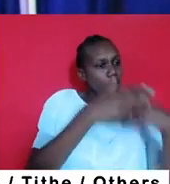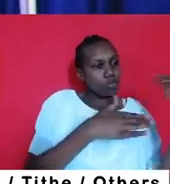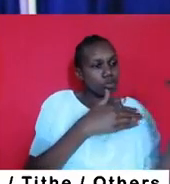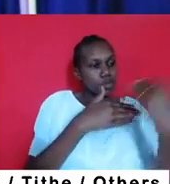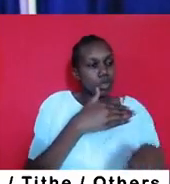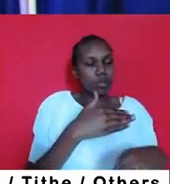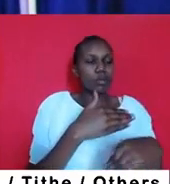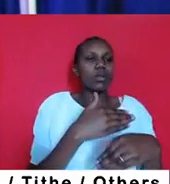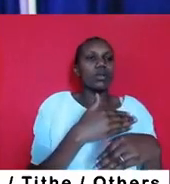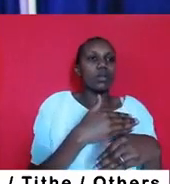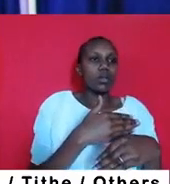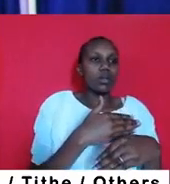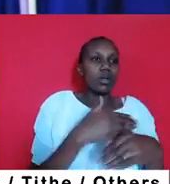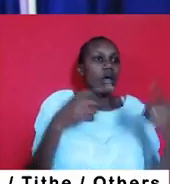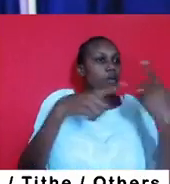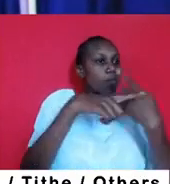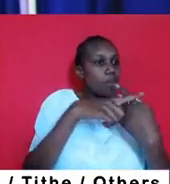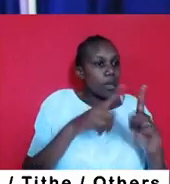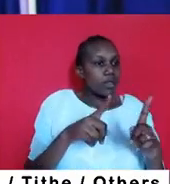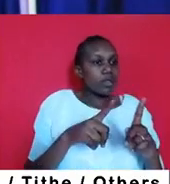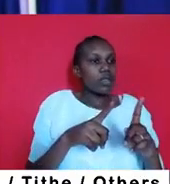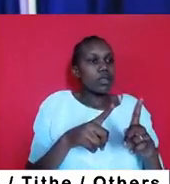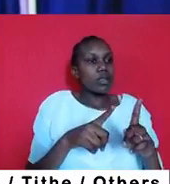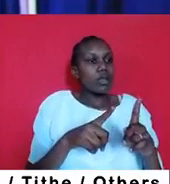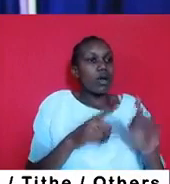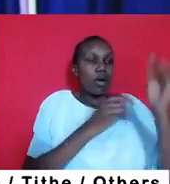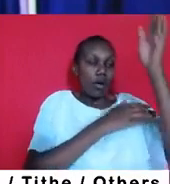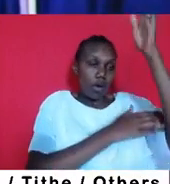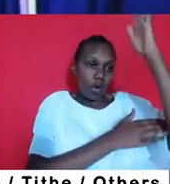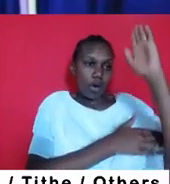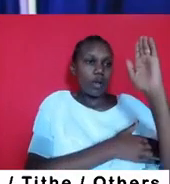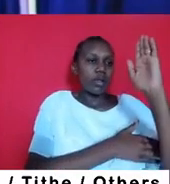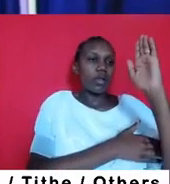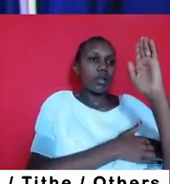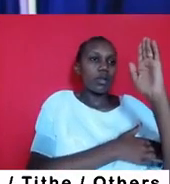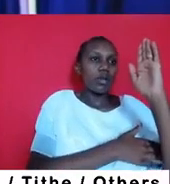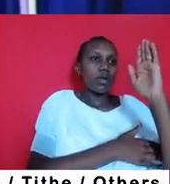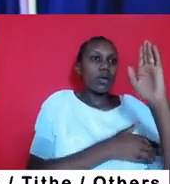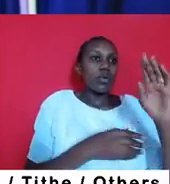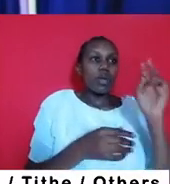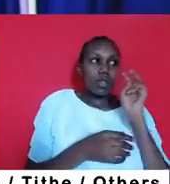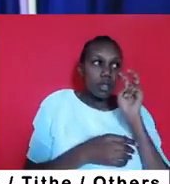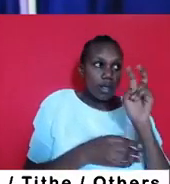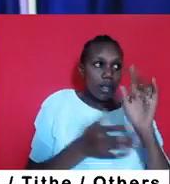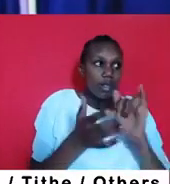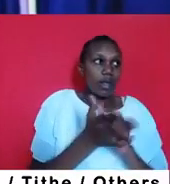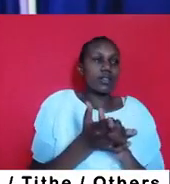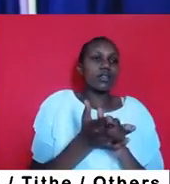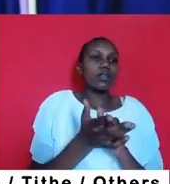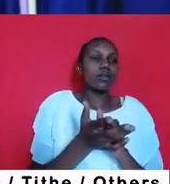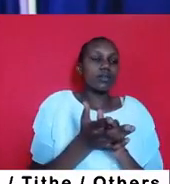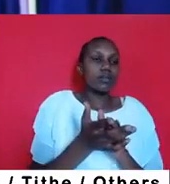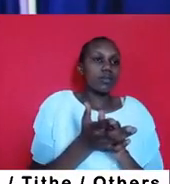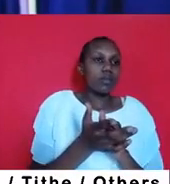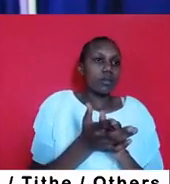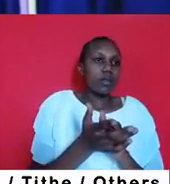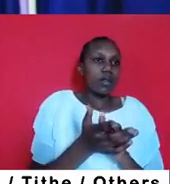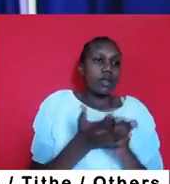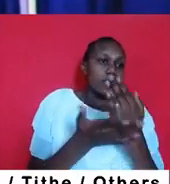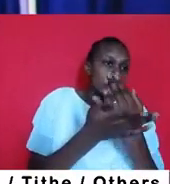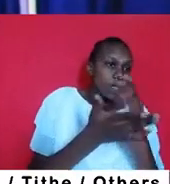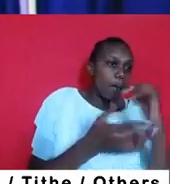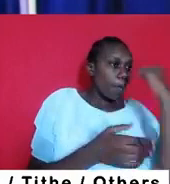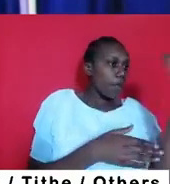ikome. Lakini Mungu mwenyezi, tumepata kuona kwamba